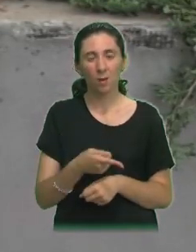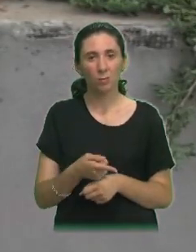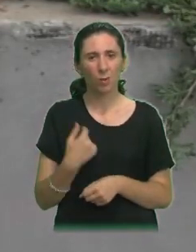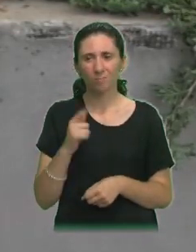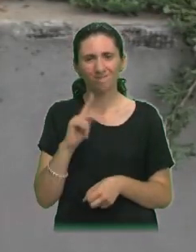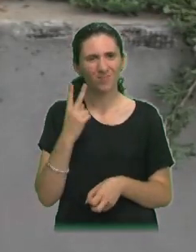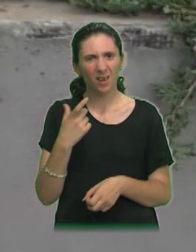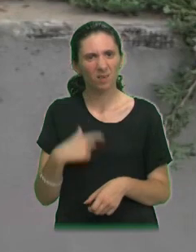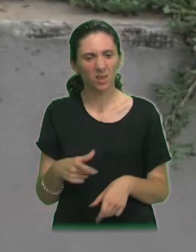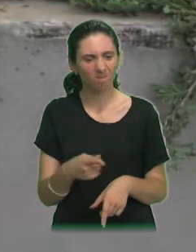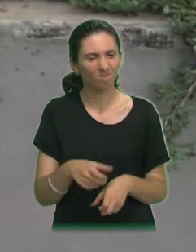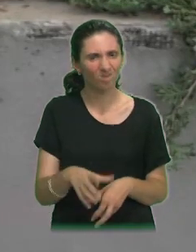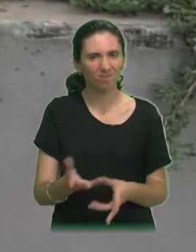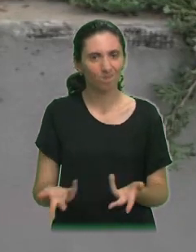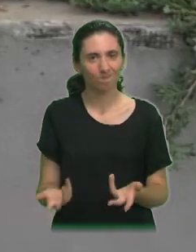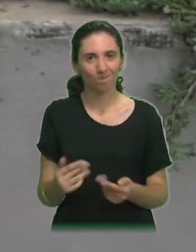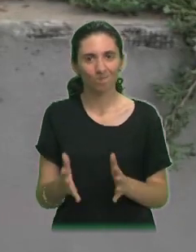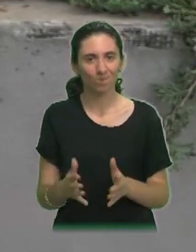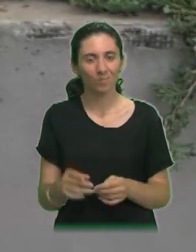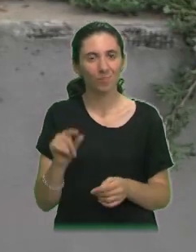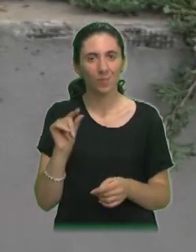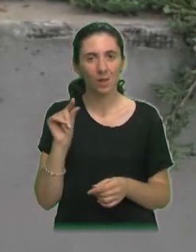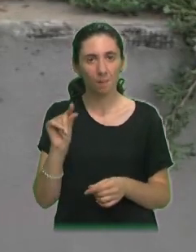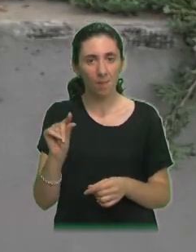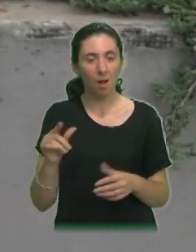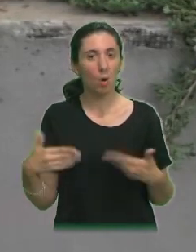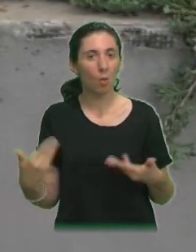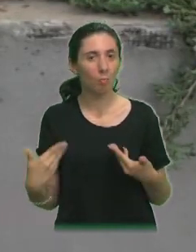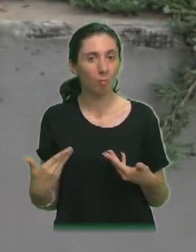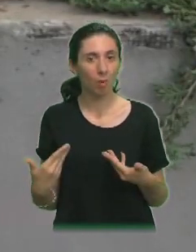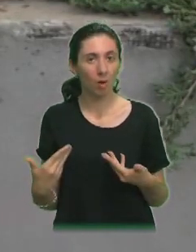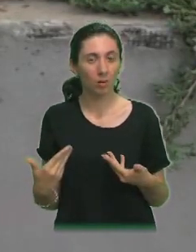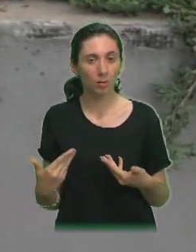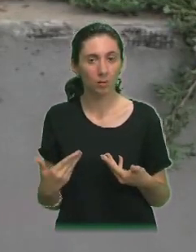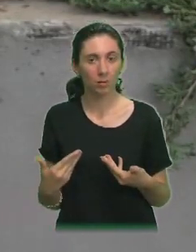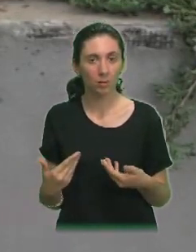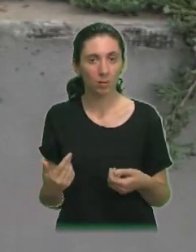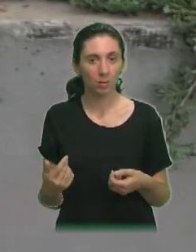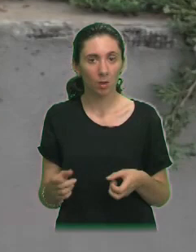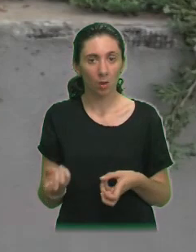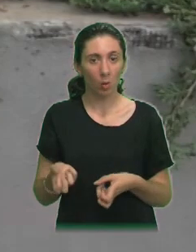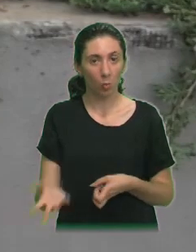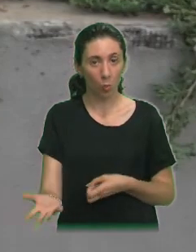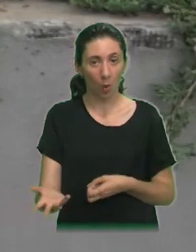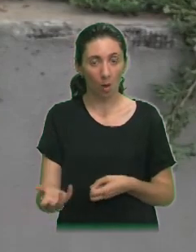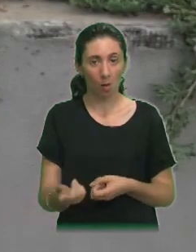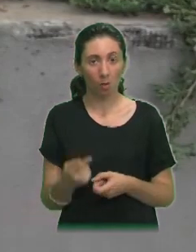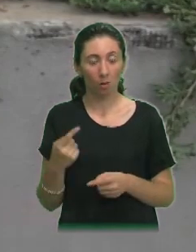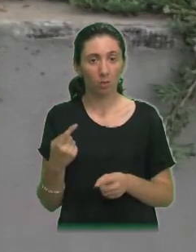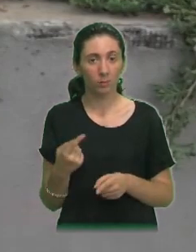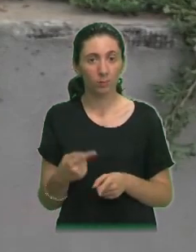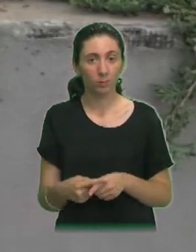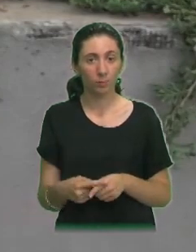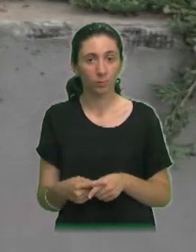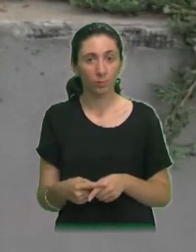Malo mladih je u kuglanju, pogotovo u Sportskom savezu